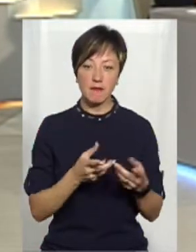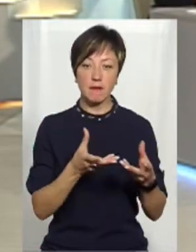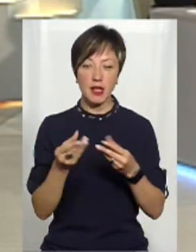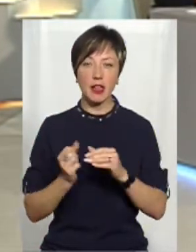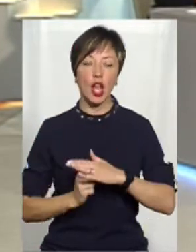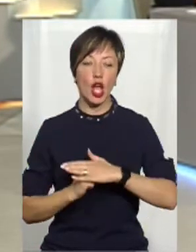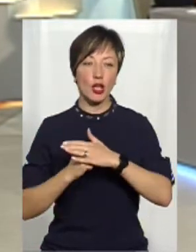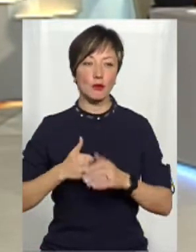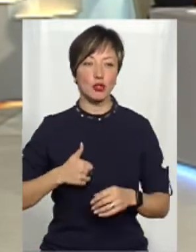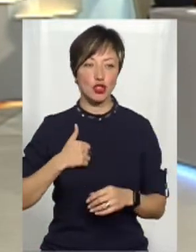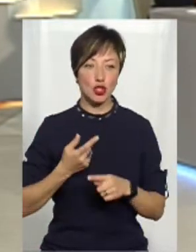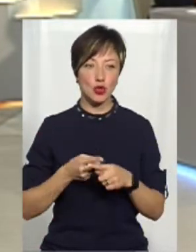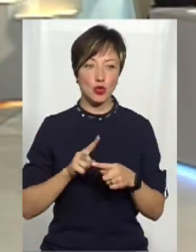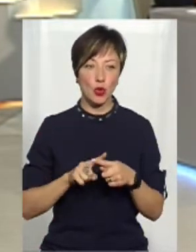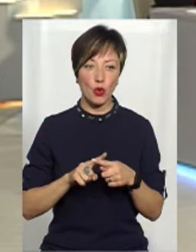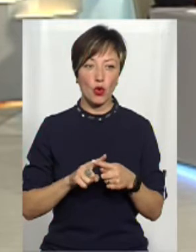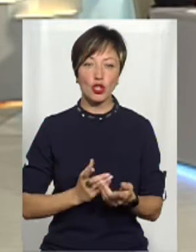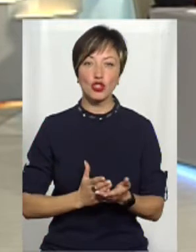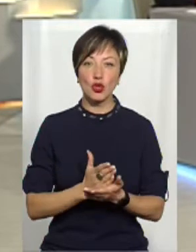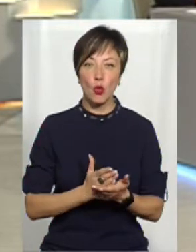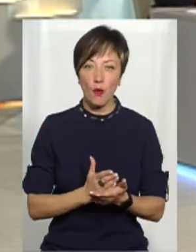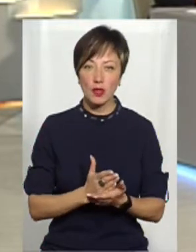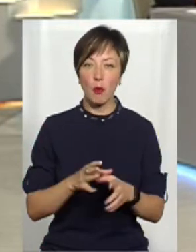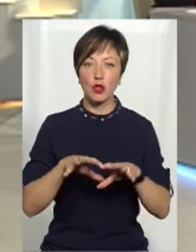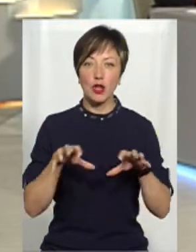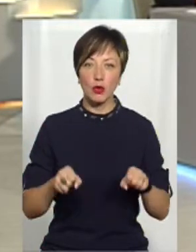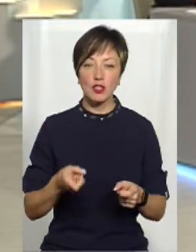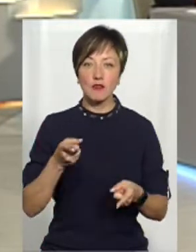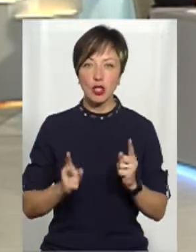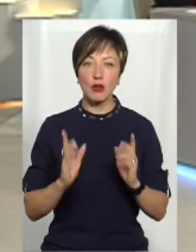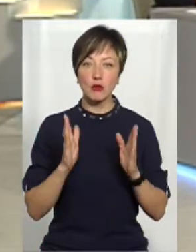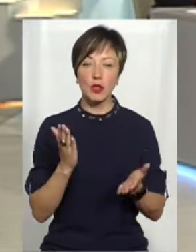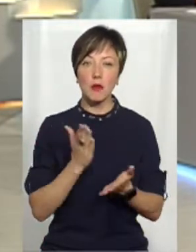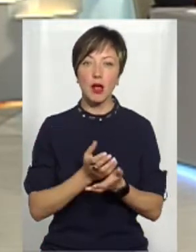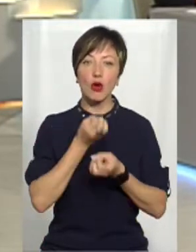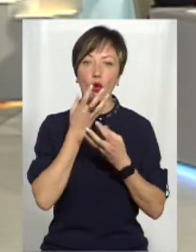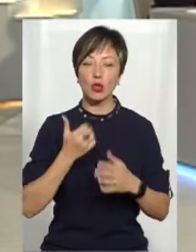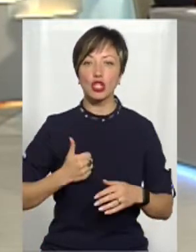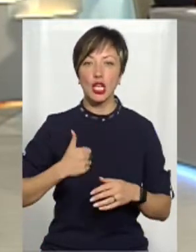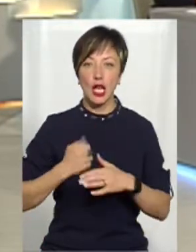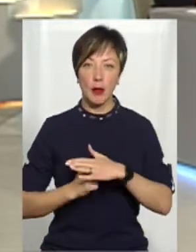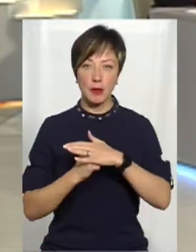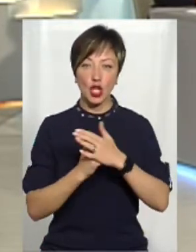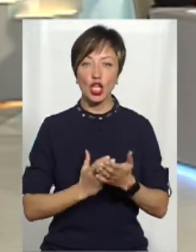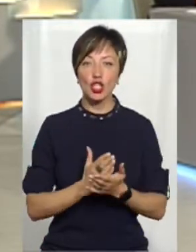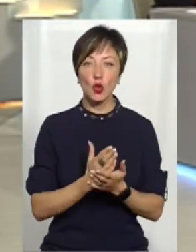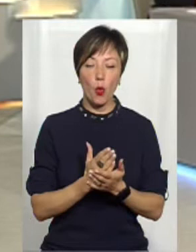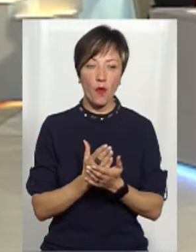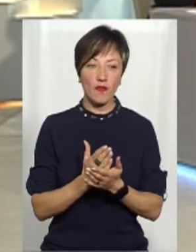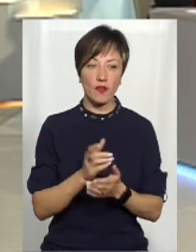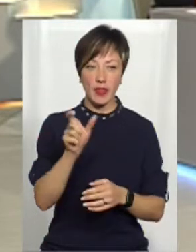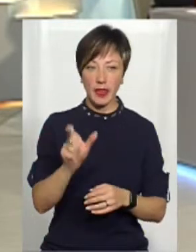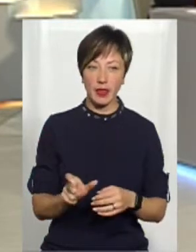на іміджі цього чиновника, посадовця. Звичайно, що він буде мати хороший імідж. Чиновник, який зачиняє